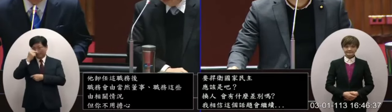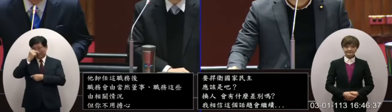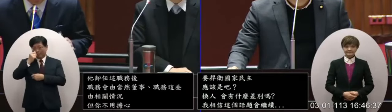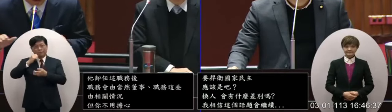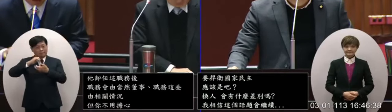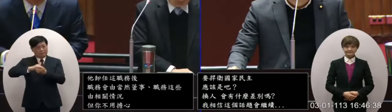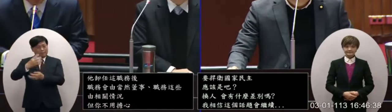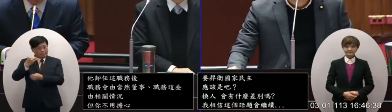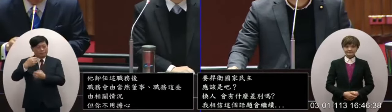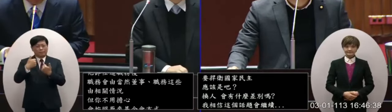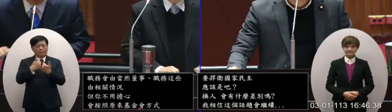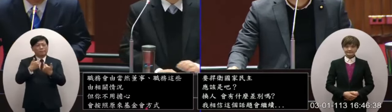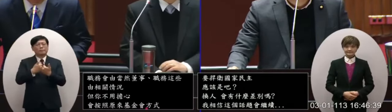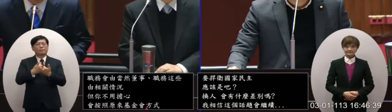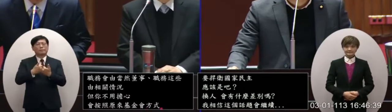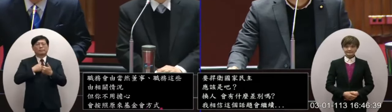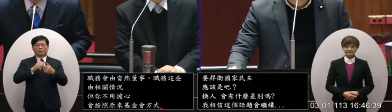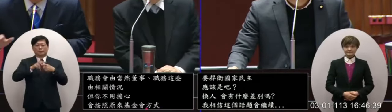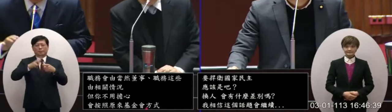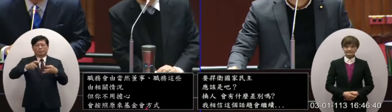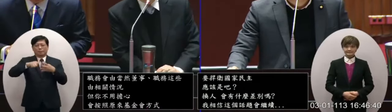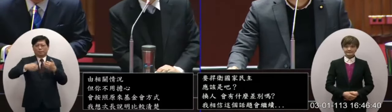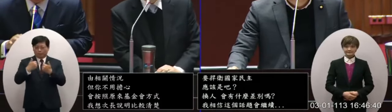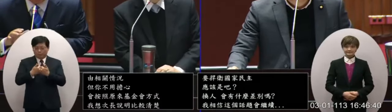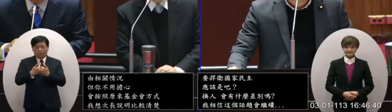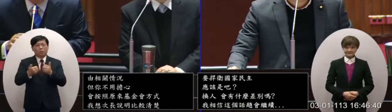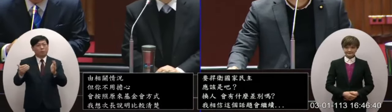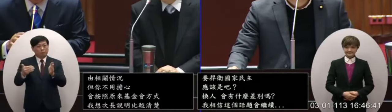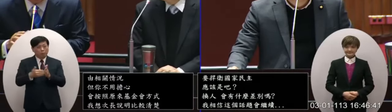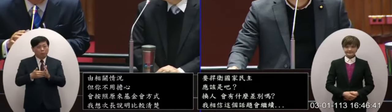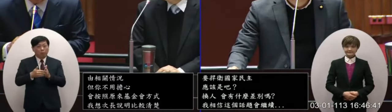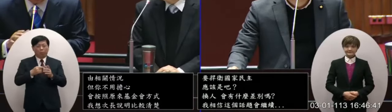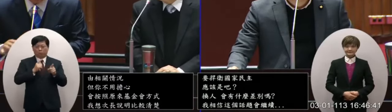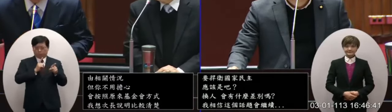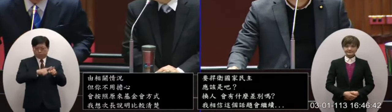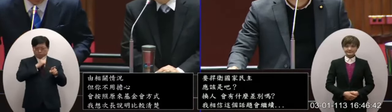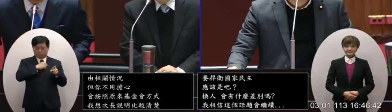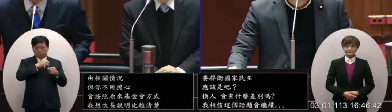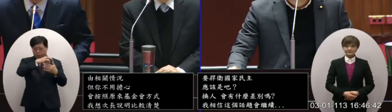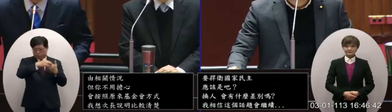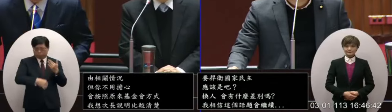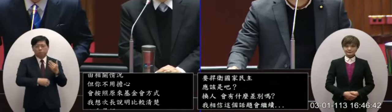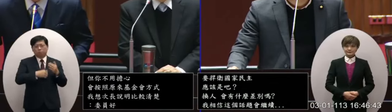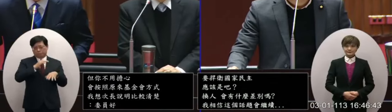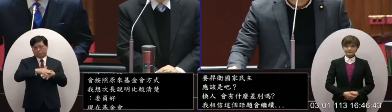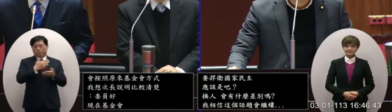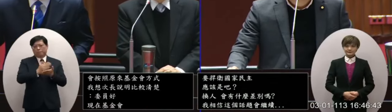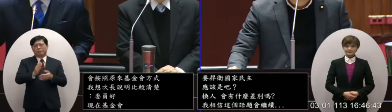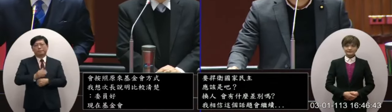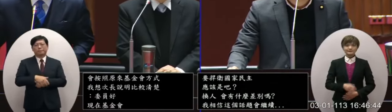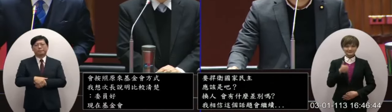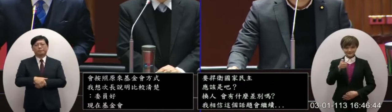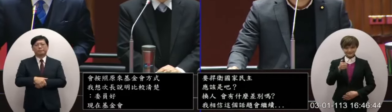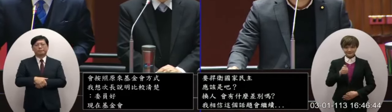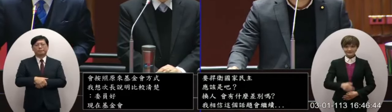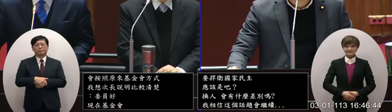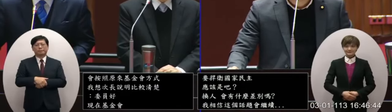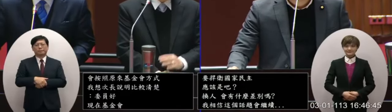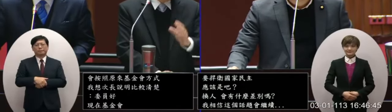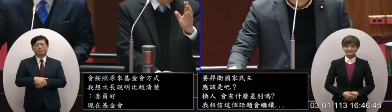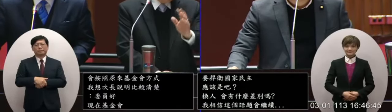间先开会，开董事会，那么董事会有按他章程去处理这个事情。 对啊， 谢 部